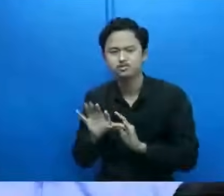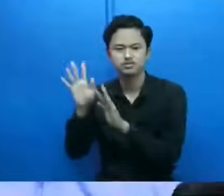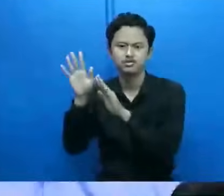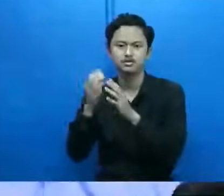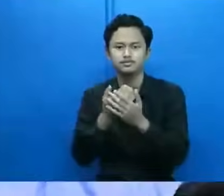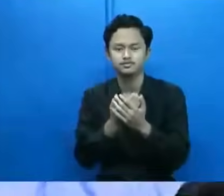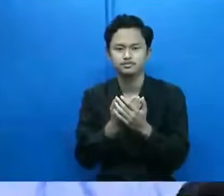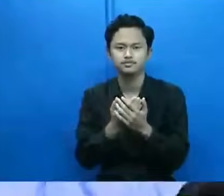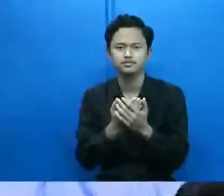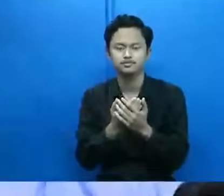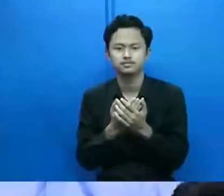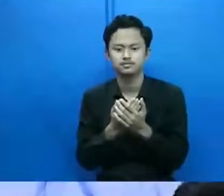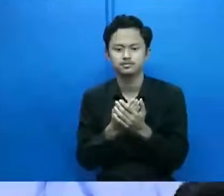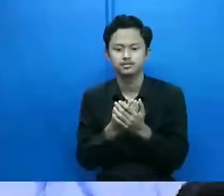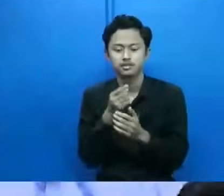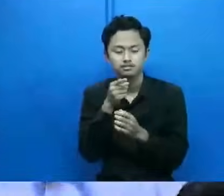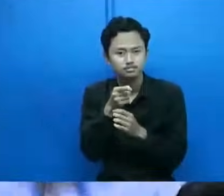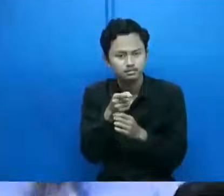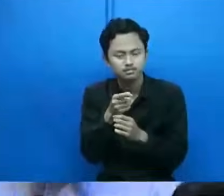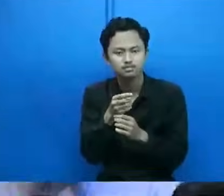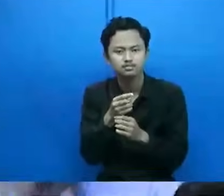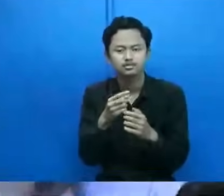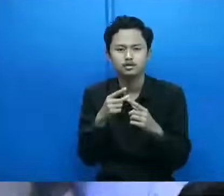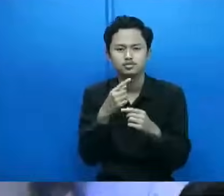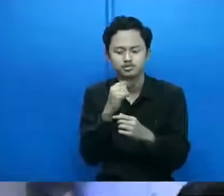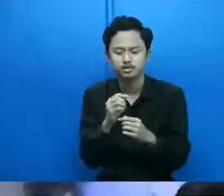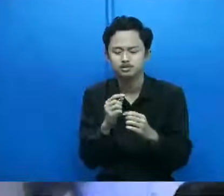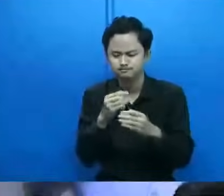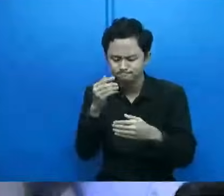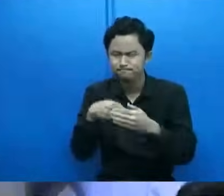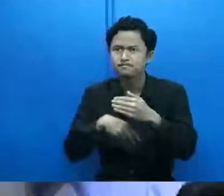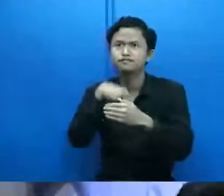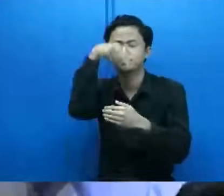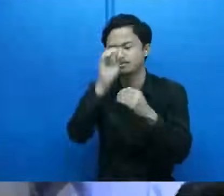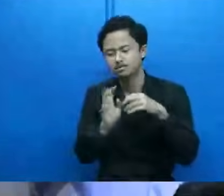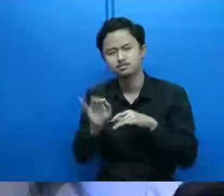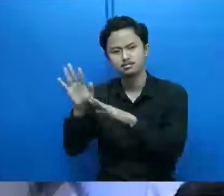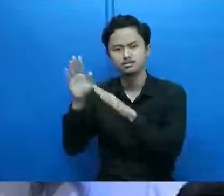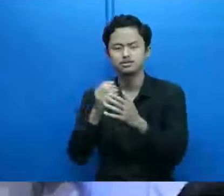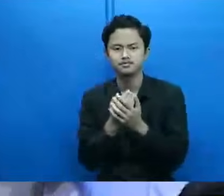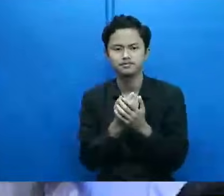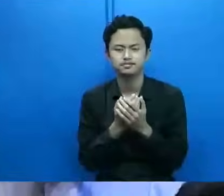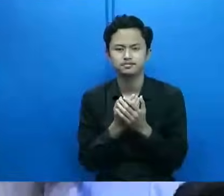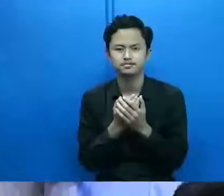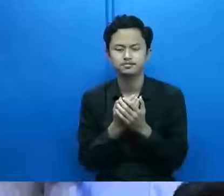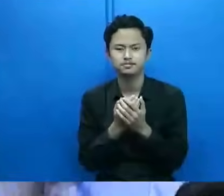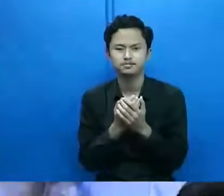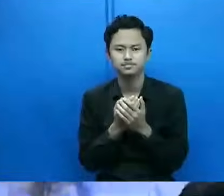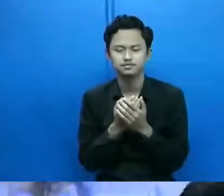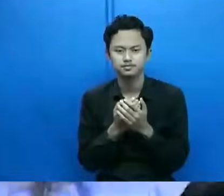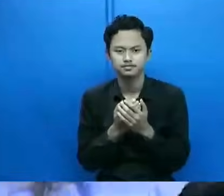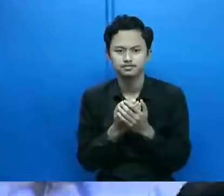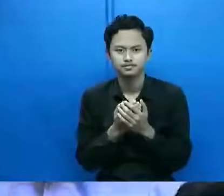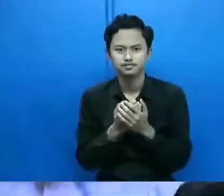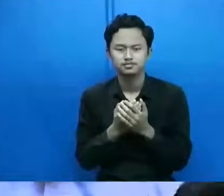Alamin. Jadikan beliau termasuk ahli zikir di dunia dan sampai ke akhirat, ya Arhamar Rahimin. وَأَلْحِقْنَا مَعْهُ يَا رَبَّ الْعَالَمِينَ مَعَ الَّذِينَ